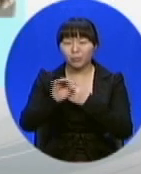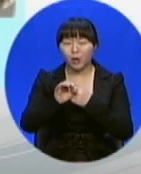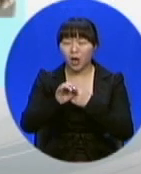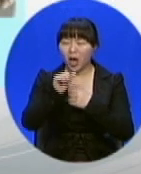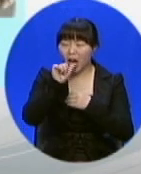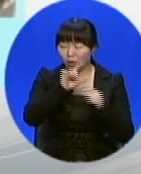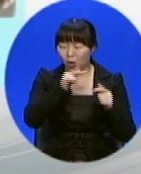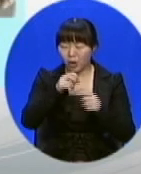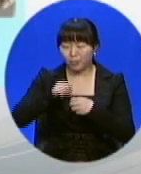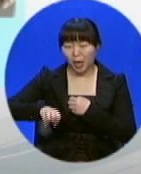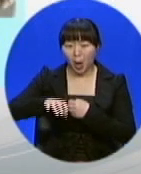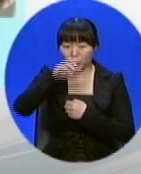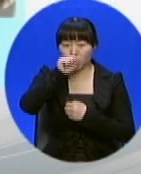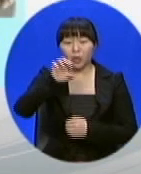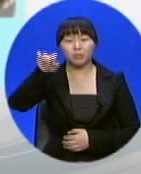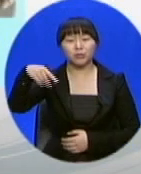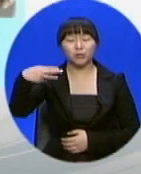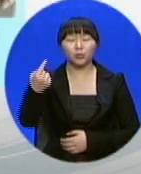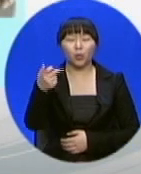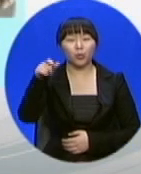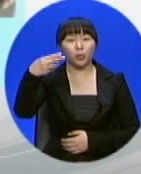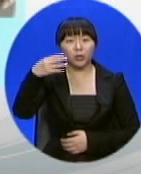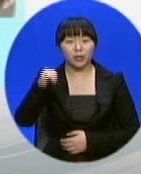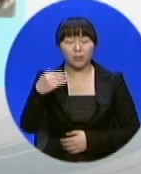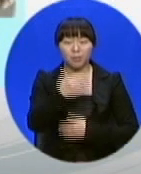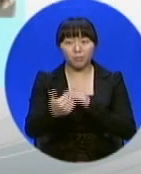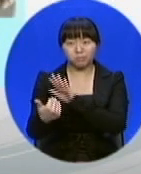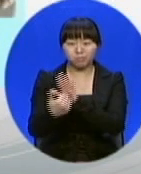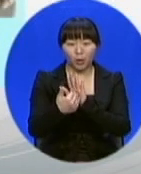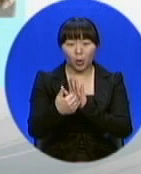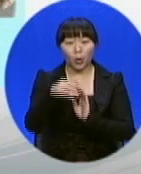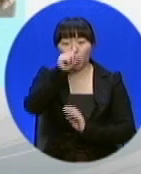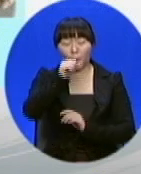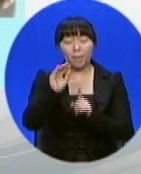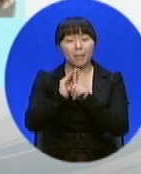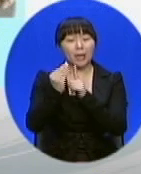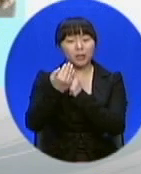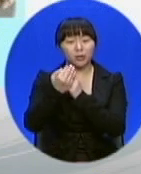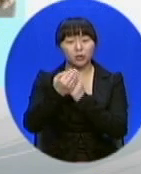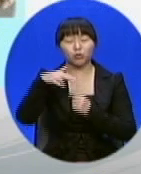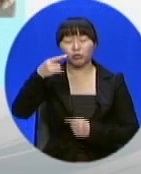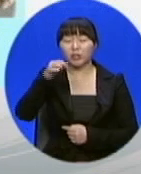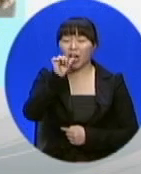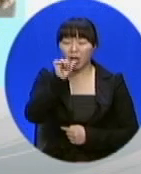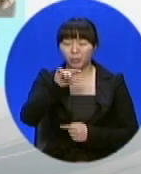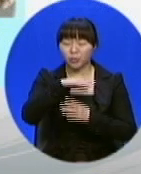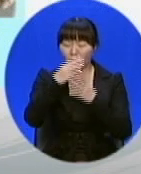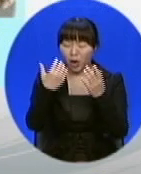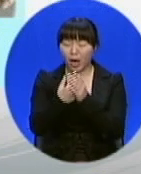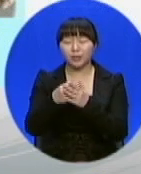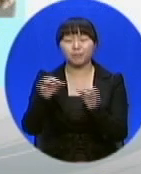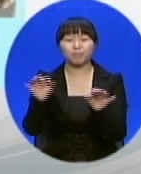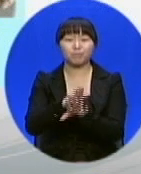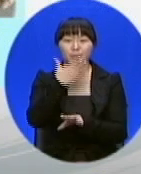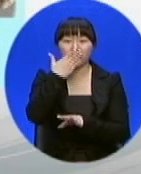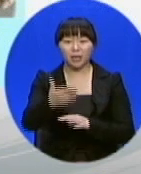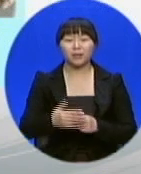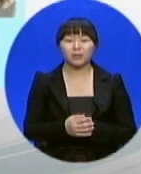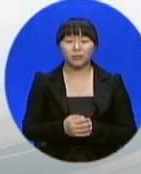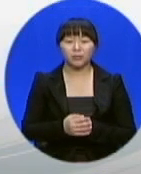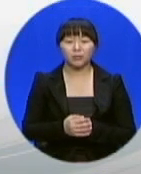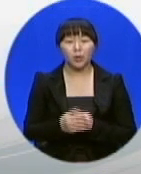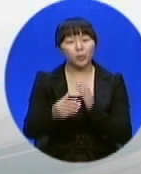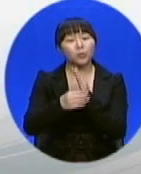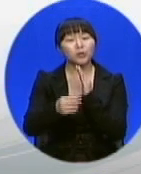효과적이고 브로콜리는 면역력을 높여주는 것은 물론 마늘은 중금속 해독과 수은을 제거해줍니다.